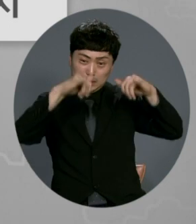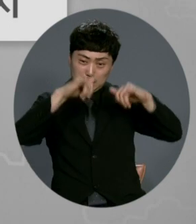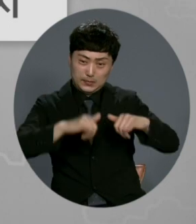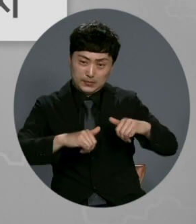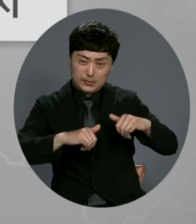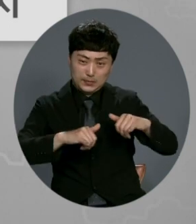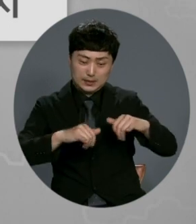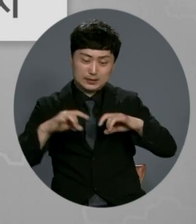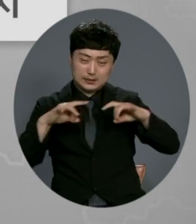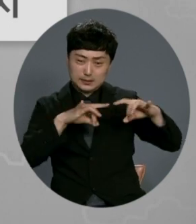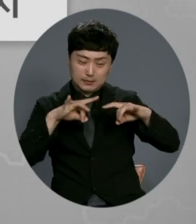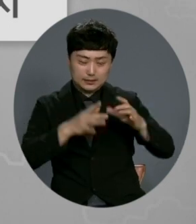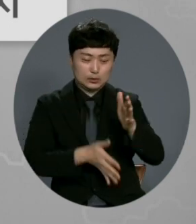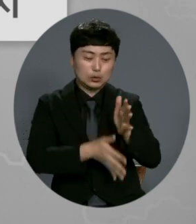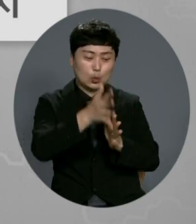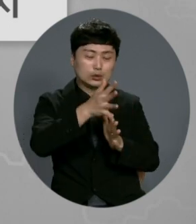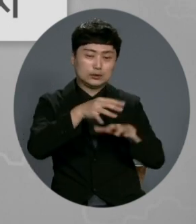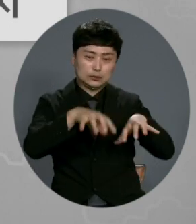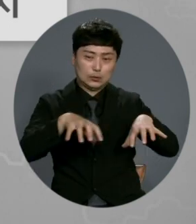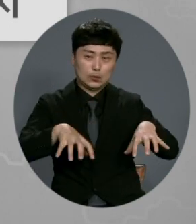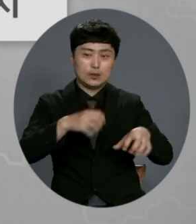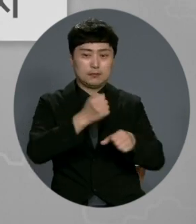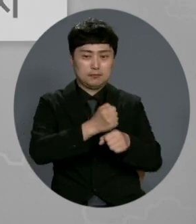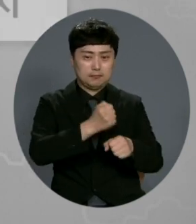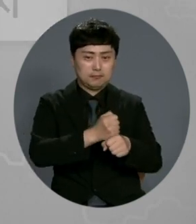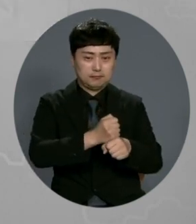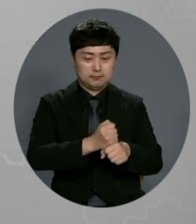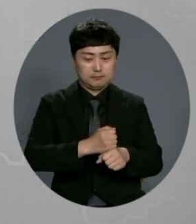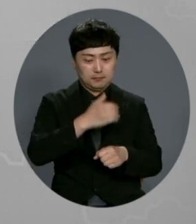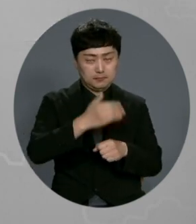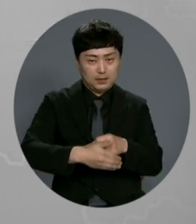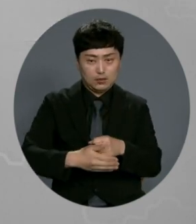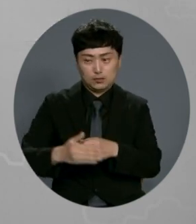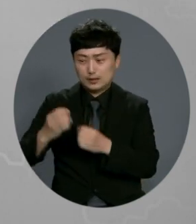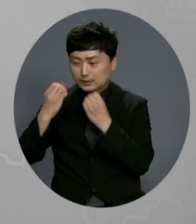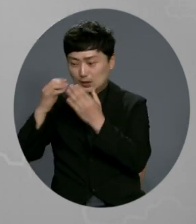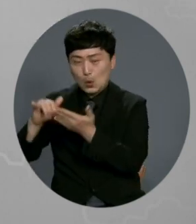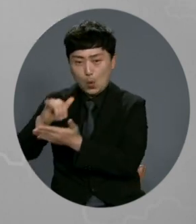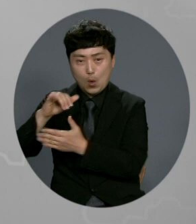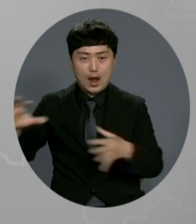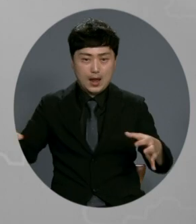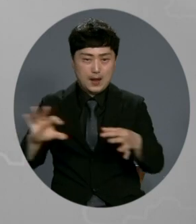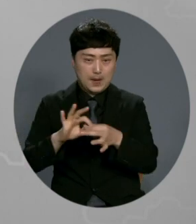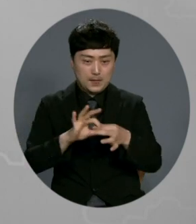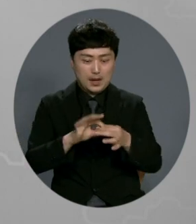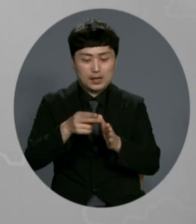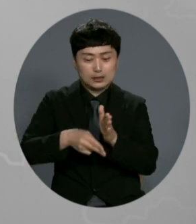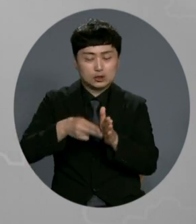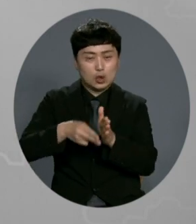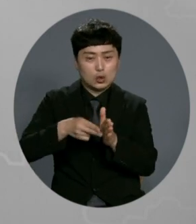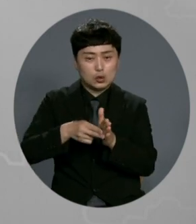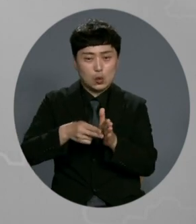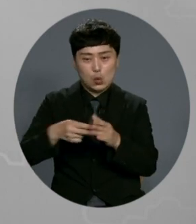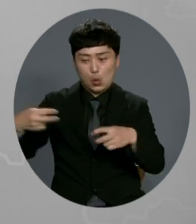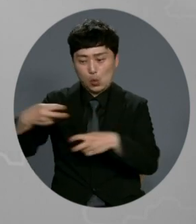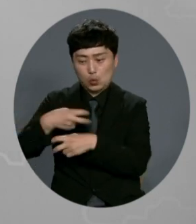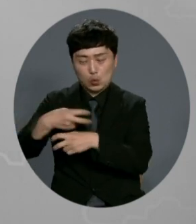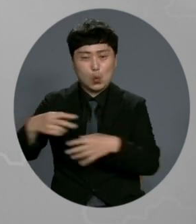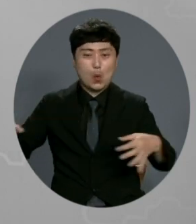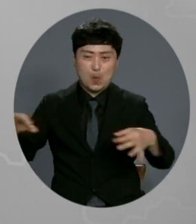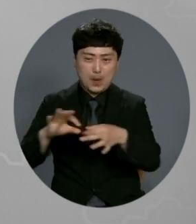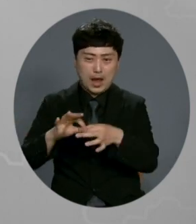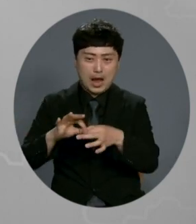특화된 스마트시티로 조성합니다. 대구 도심과 대구 경북 신공항을 연결하는 철도망과 도로망까지